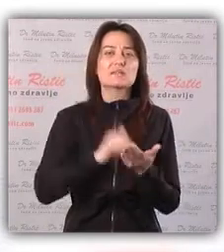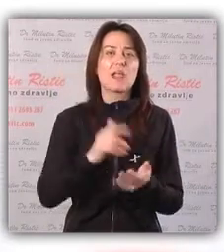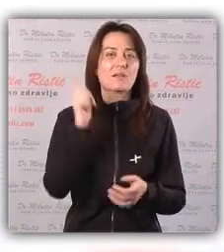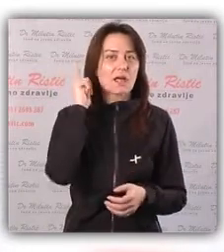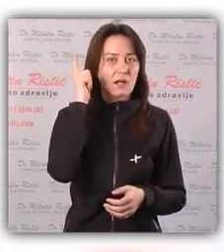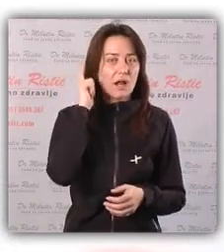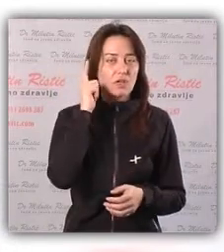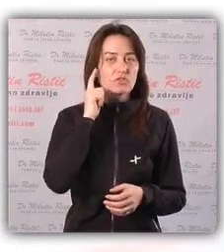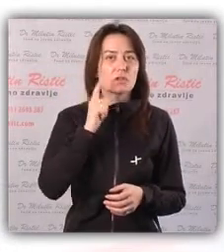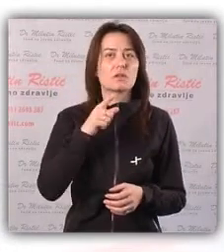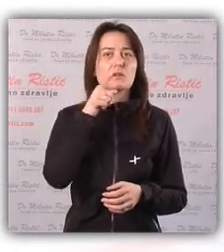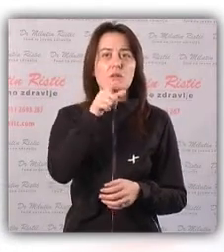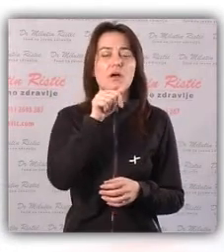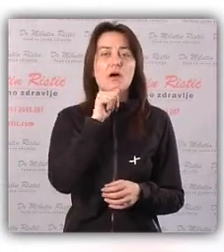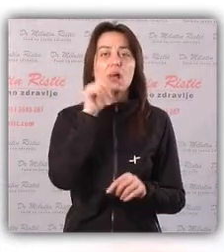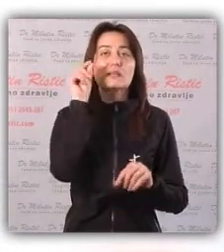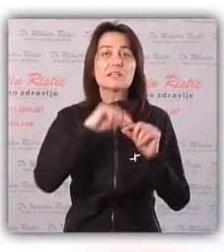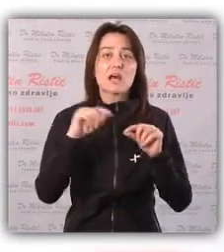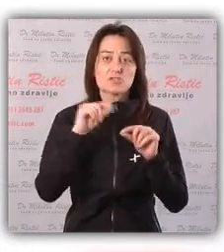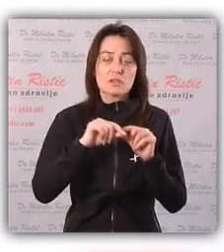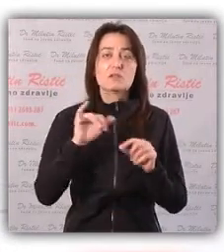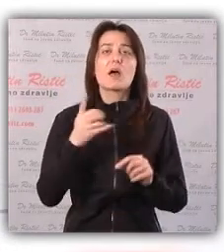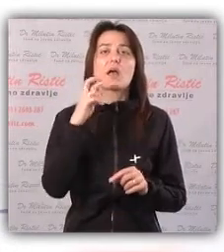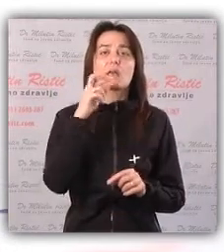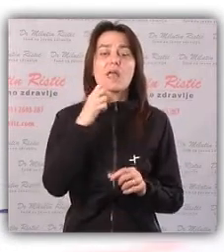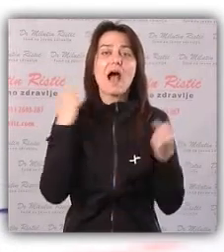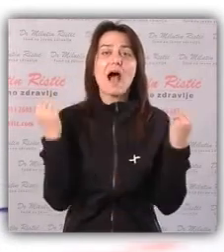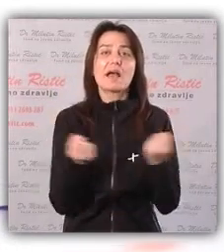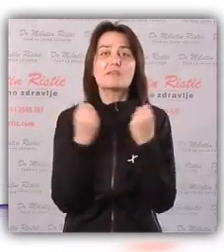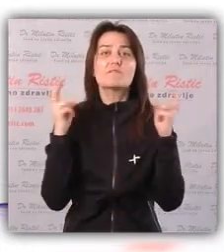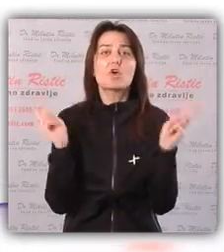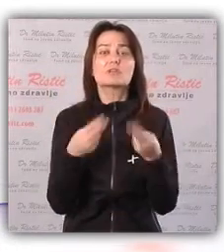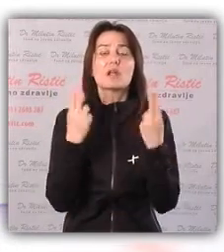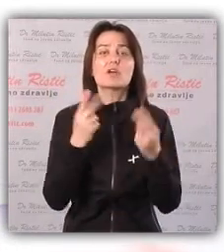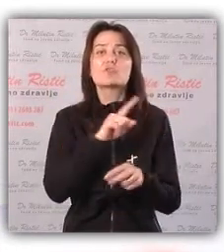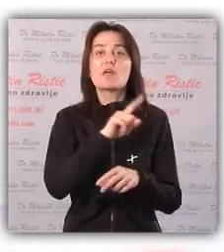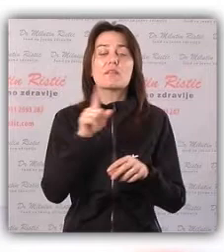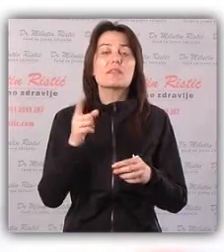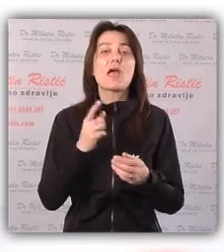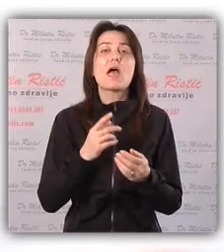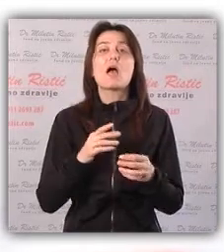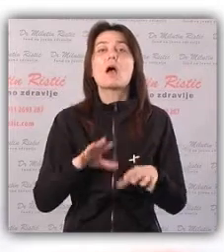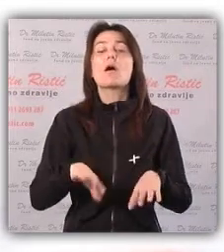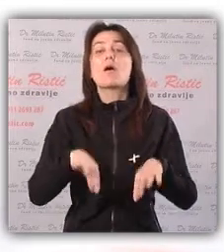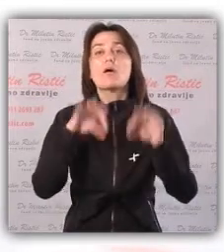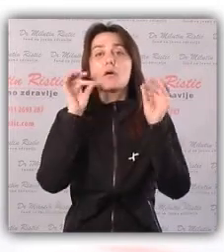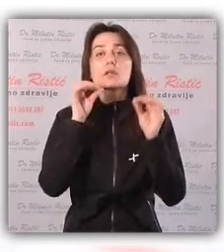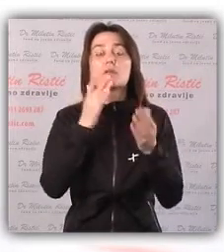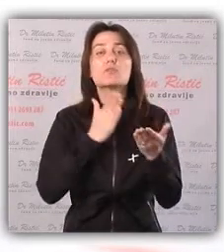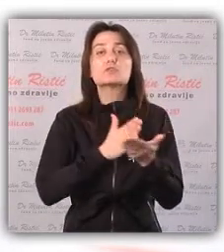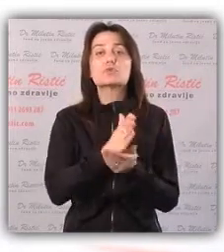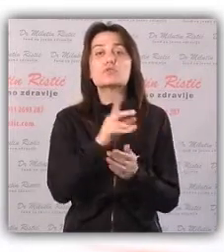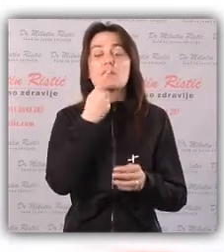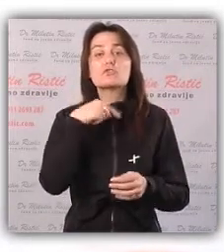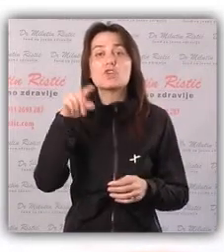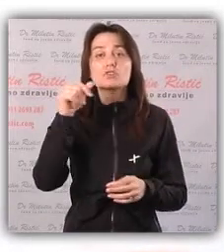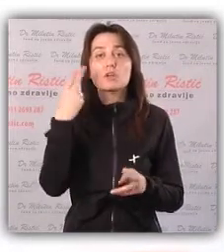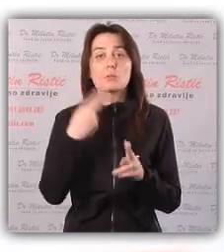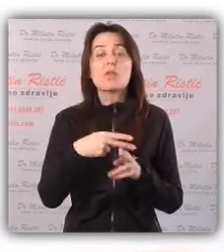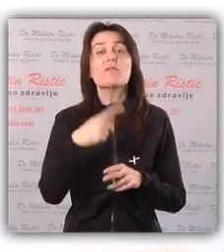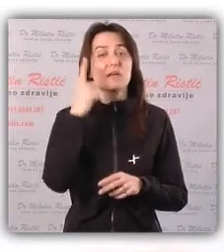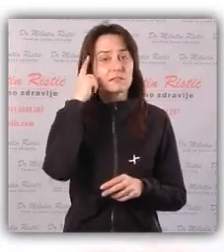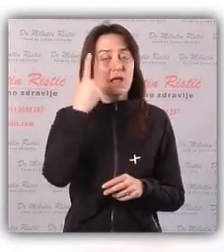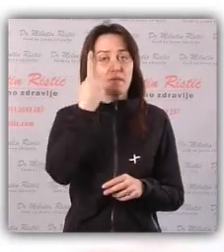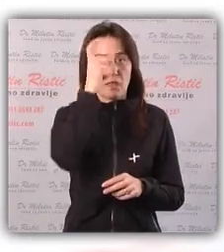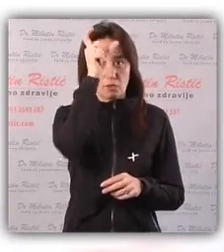oko 630 hiljada građana. Ključno za dobru prevenciju jeste i aktivno traženje neotkrivenih slučajeva šećerne bolesti,